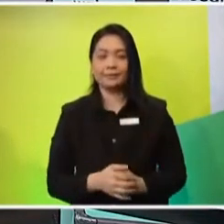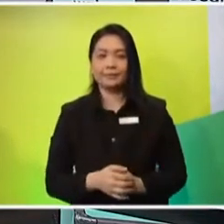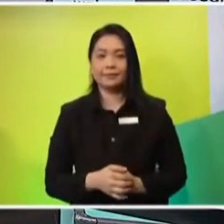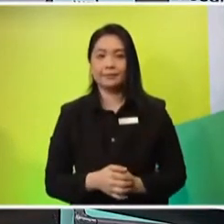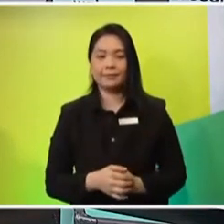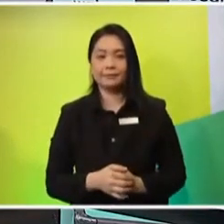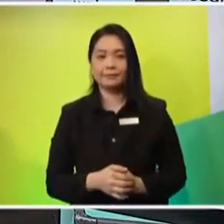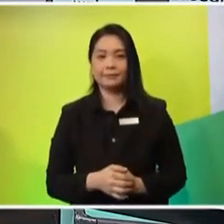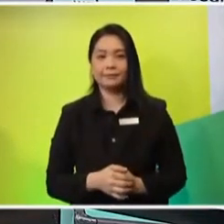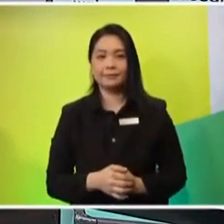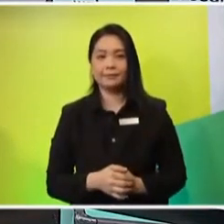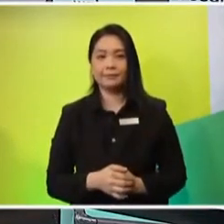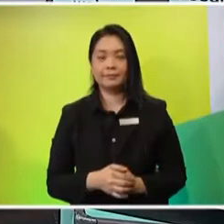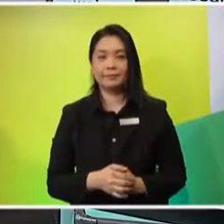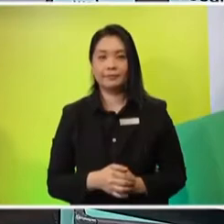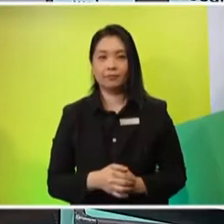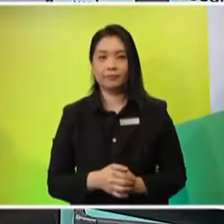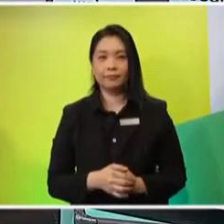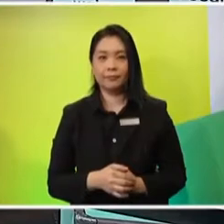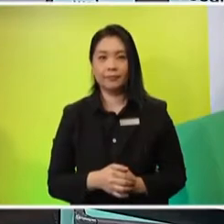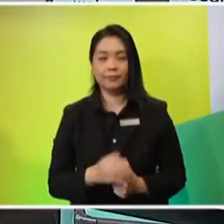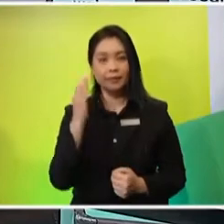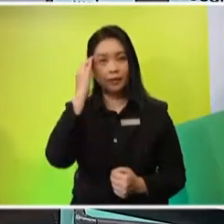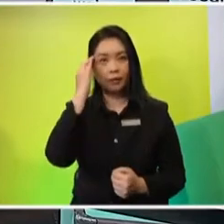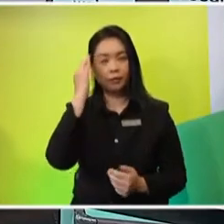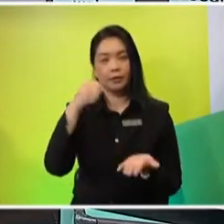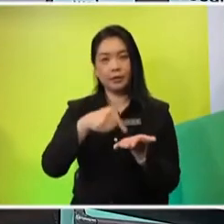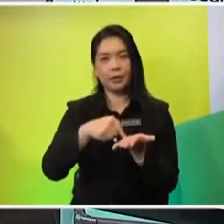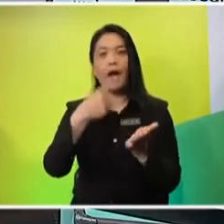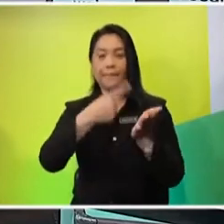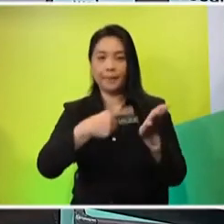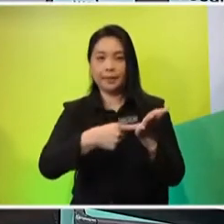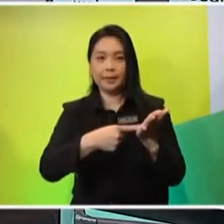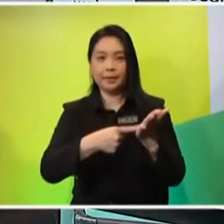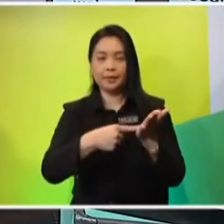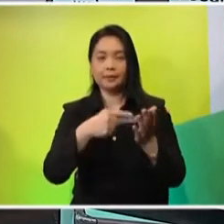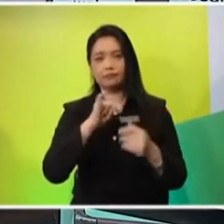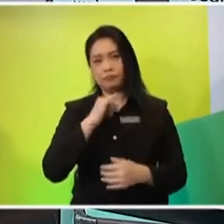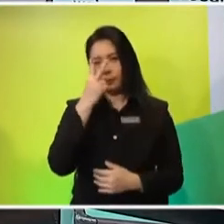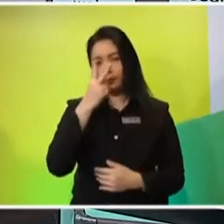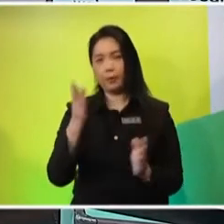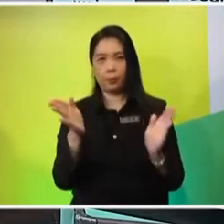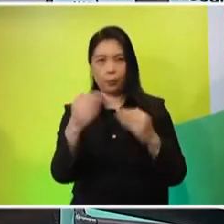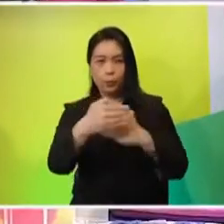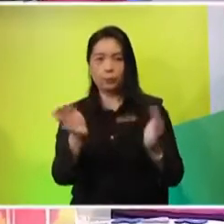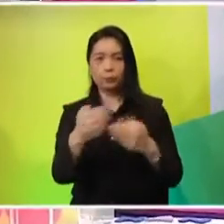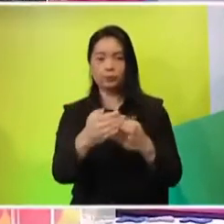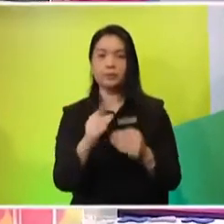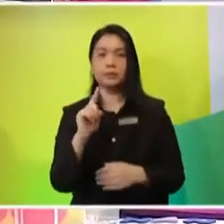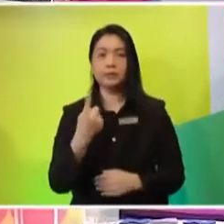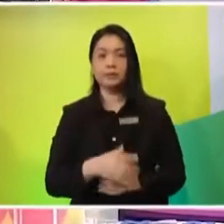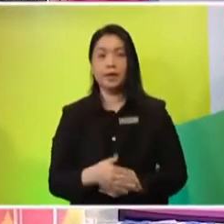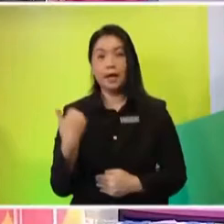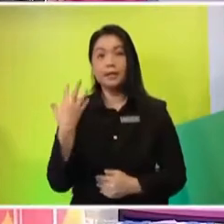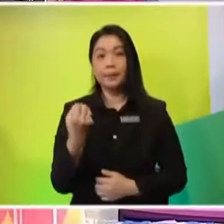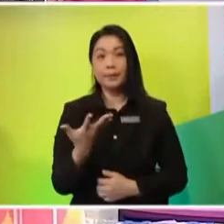Okey, Mira, contohnya, tahu tak ni apa? Tu macam blok je, cikgu. Ya, blok. Blok. Jadi, blok ni